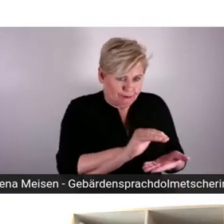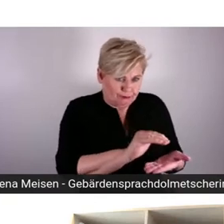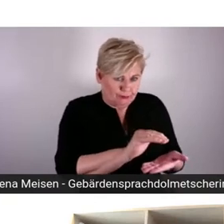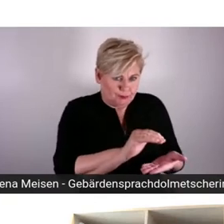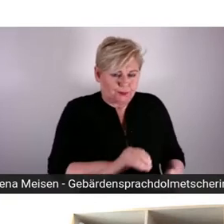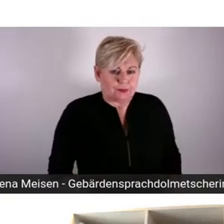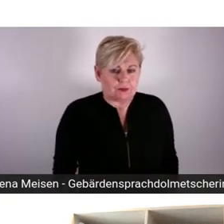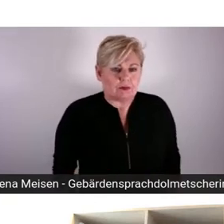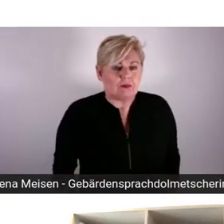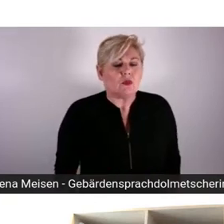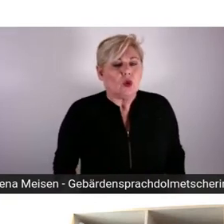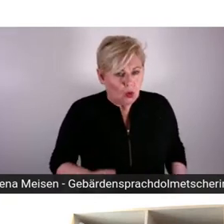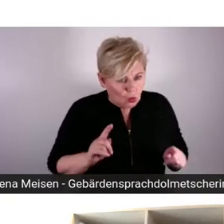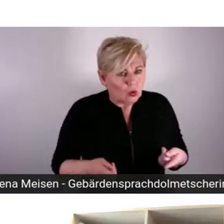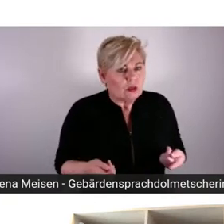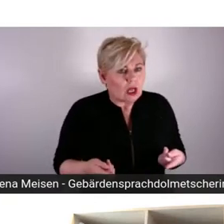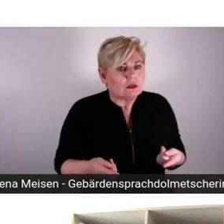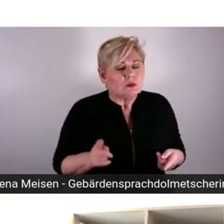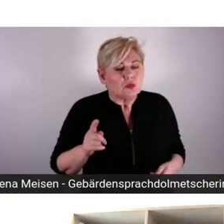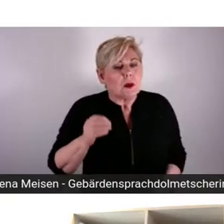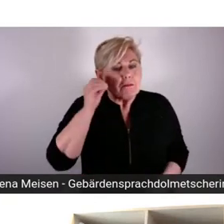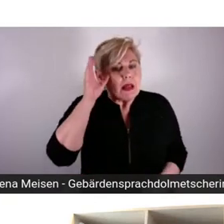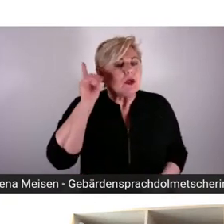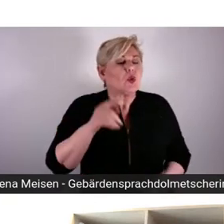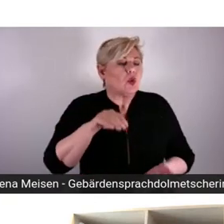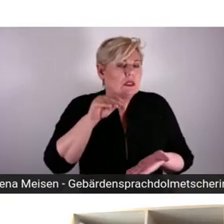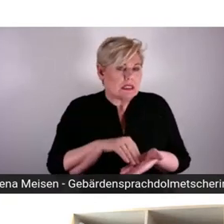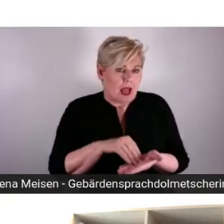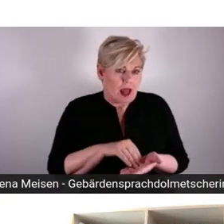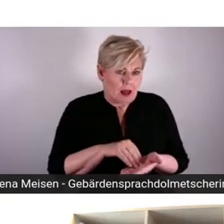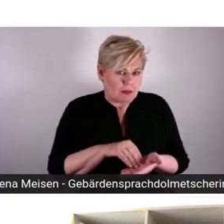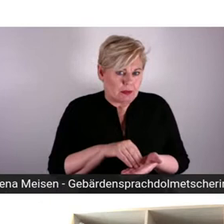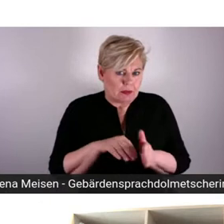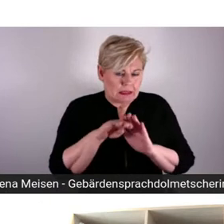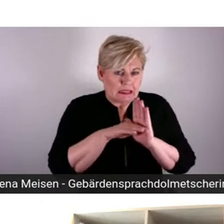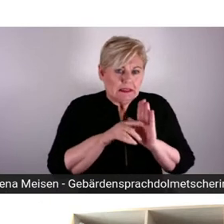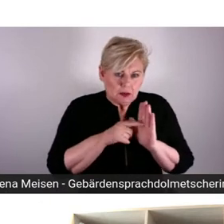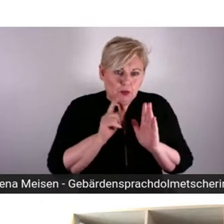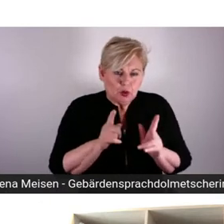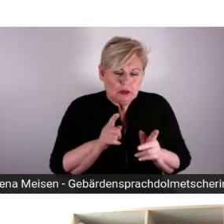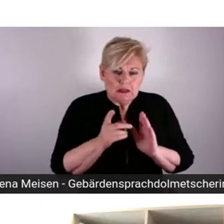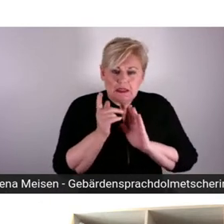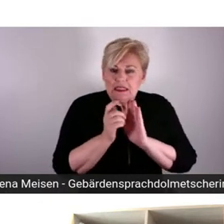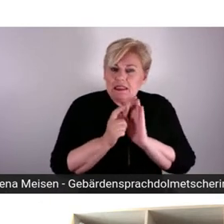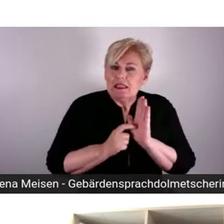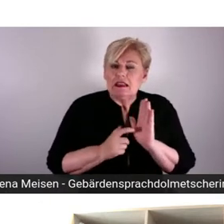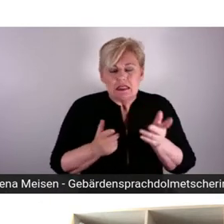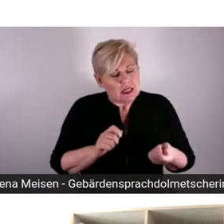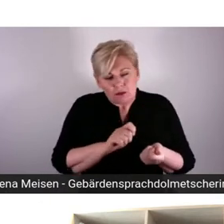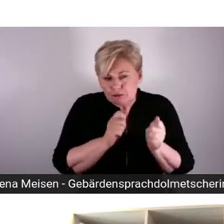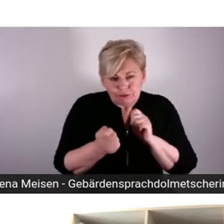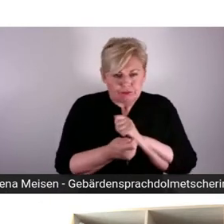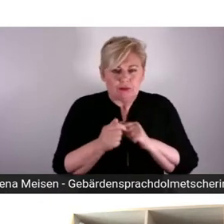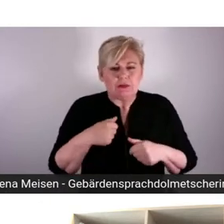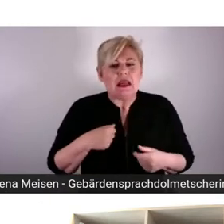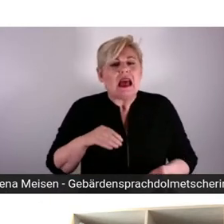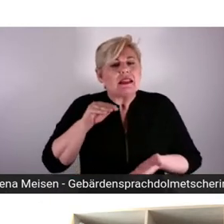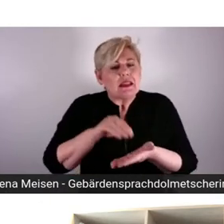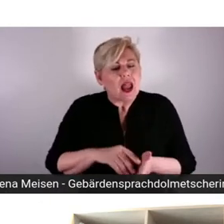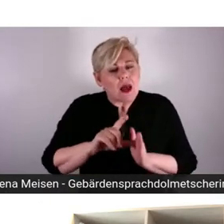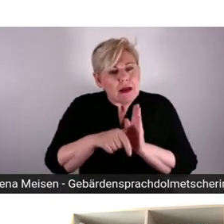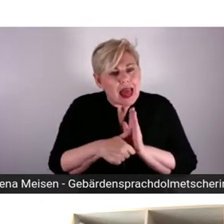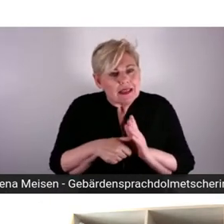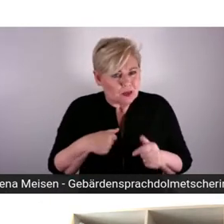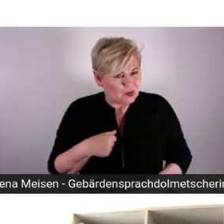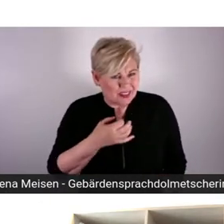Und in dem Rahmen müsste man mal das Bildungs- und Teilhabepaket digitalisieren und zur Verfügung stellen. Dass die Teilhabeleistungen so wenig nachgefragt sind, das hat was damit zu